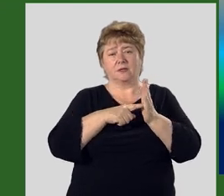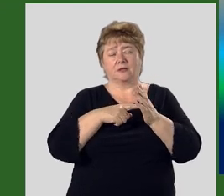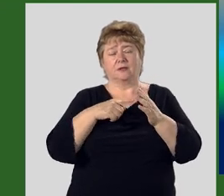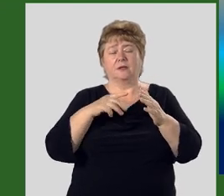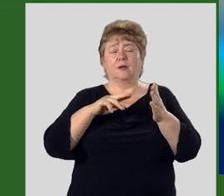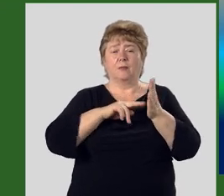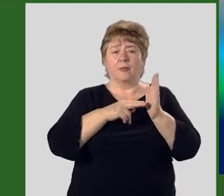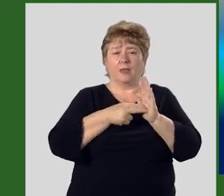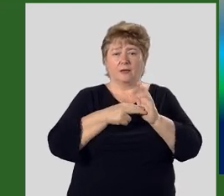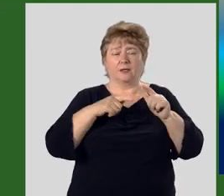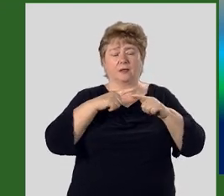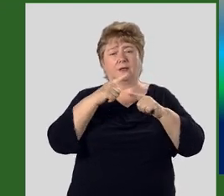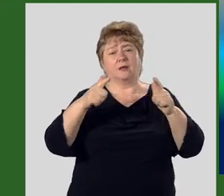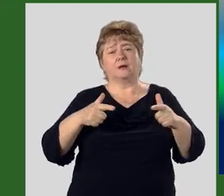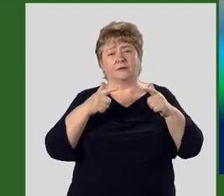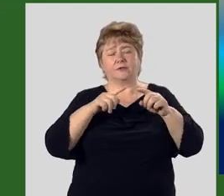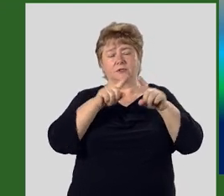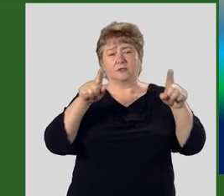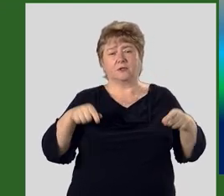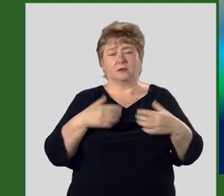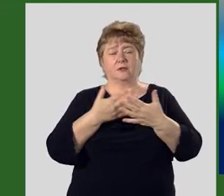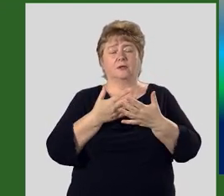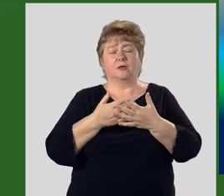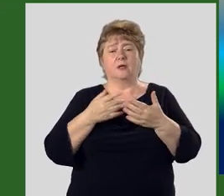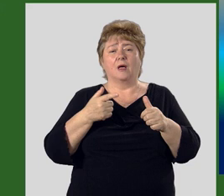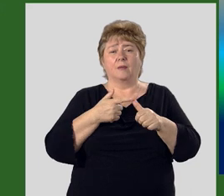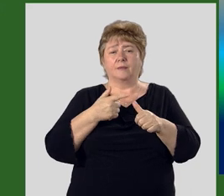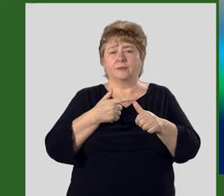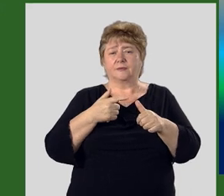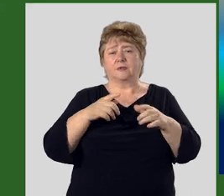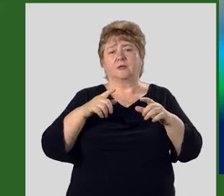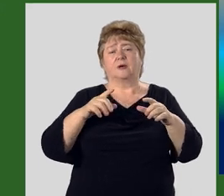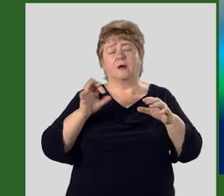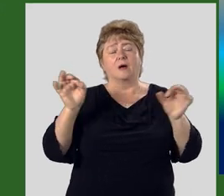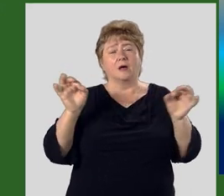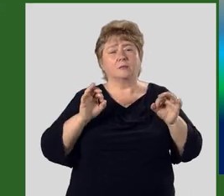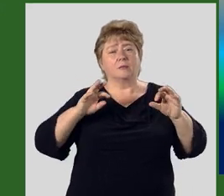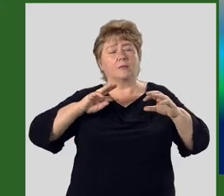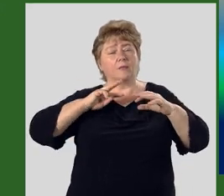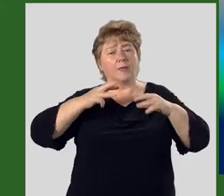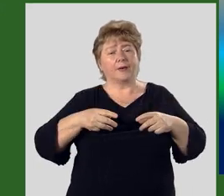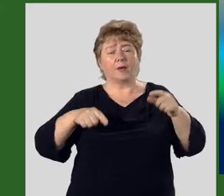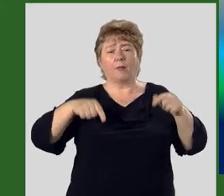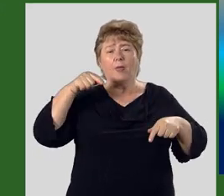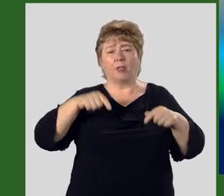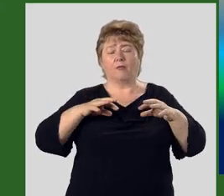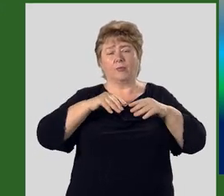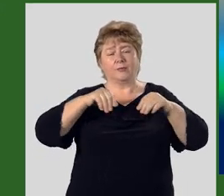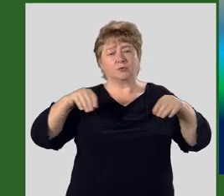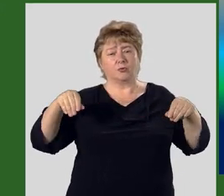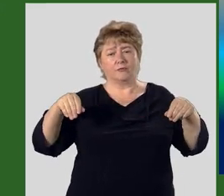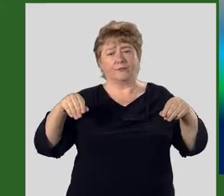на планах, и на географических картах. Например, обозначение озер, морей, болот,